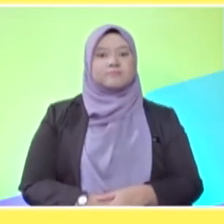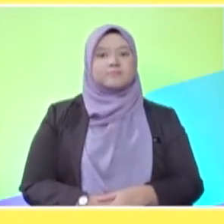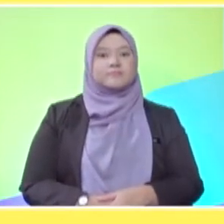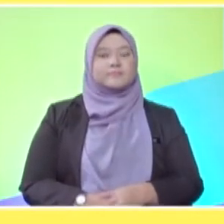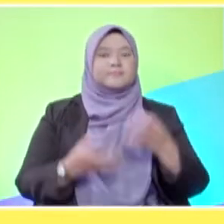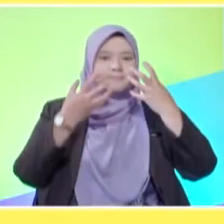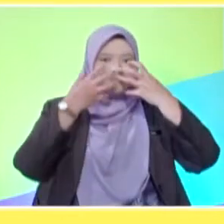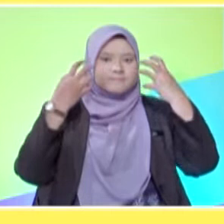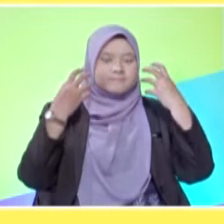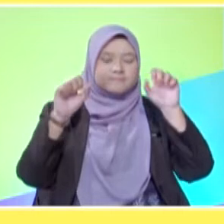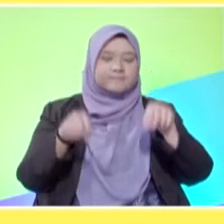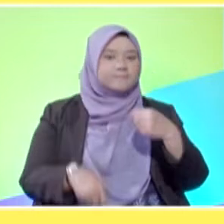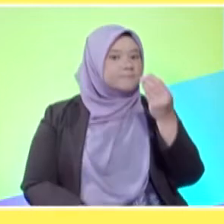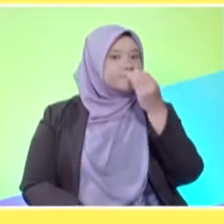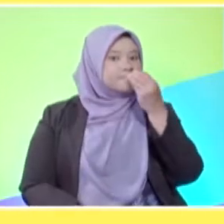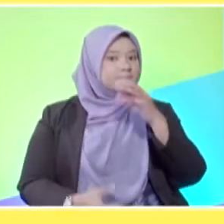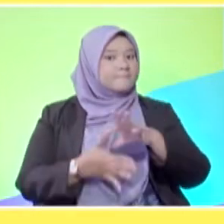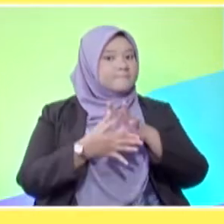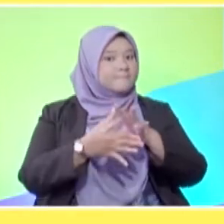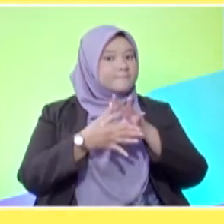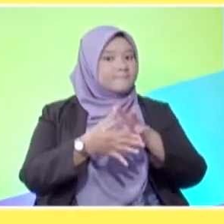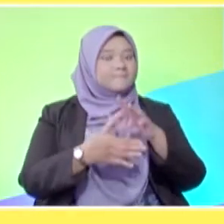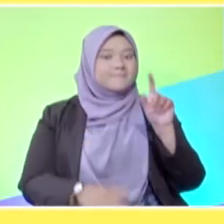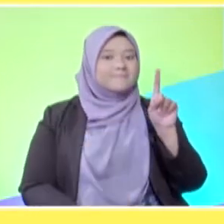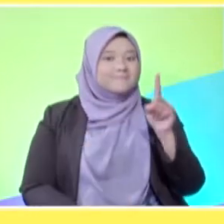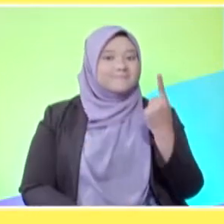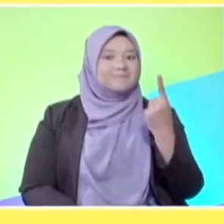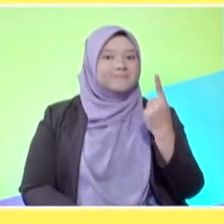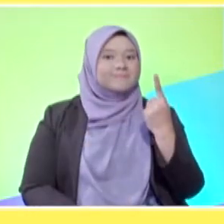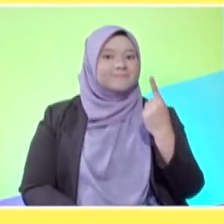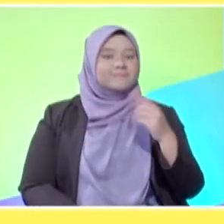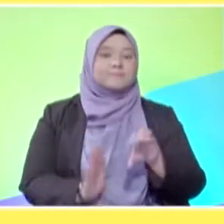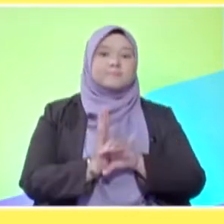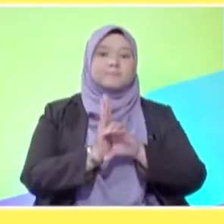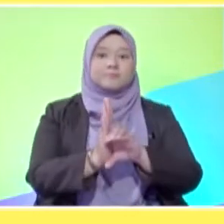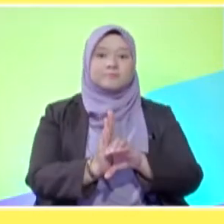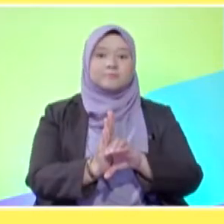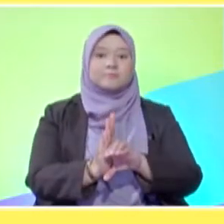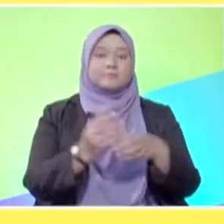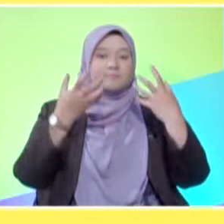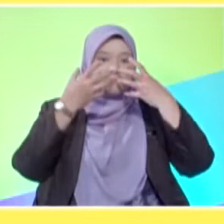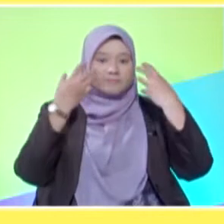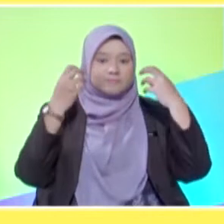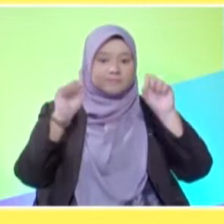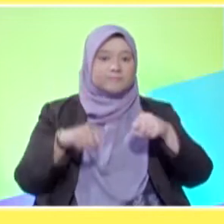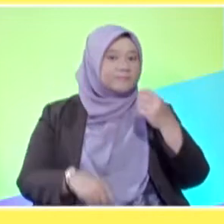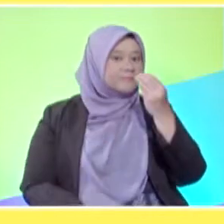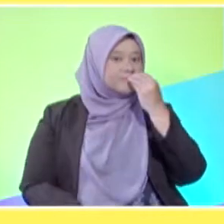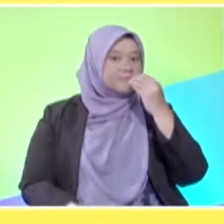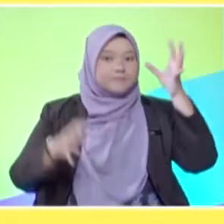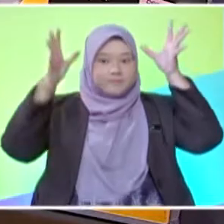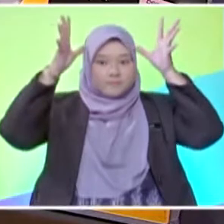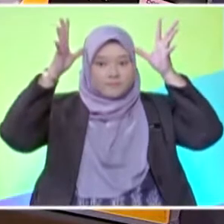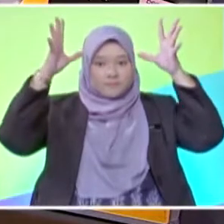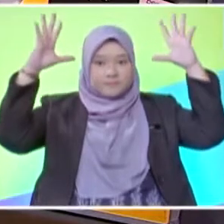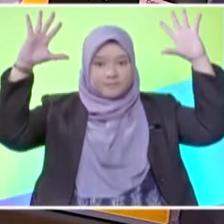yang makan daging saja contoh yang di akan memburu seperti aluse ada tidak di dalam hutan